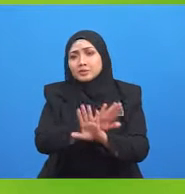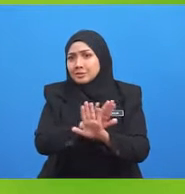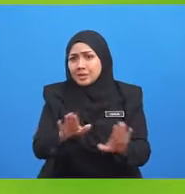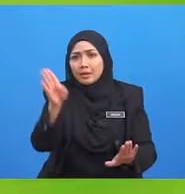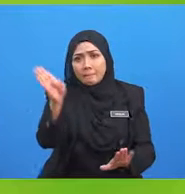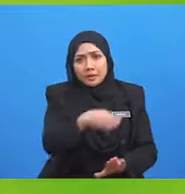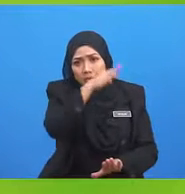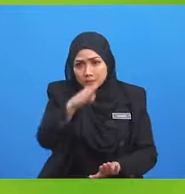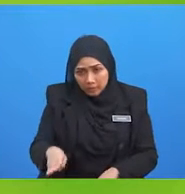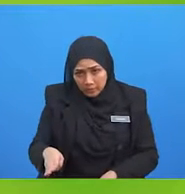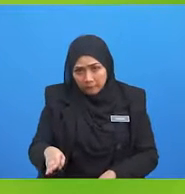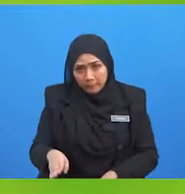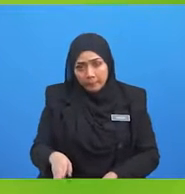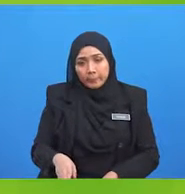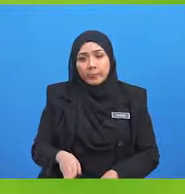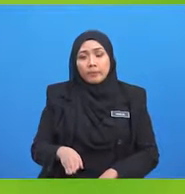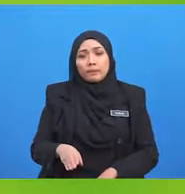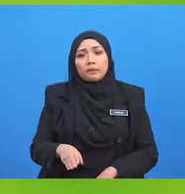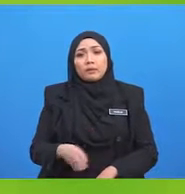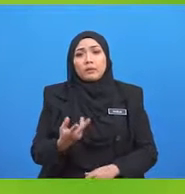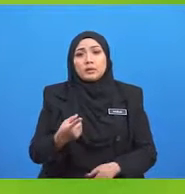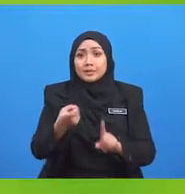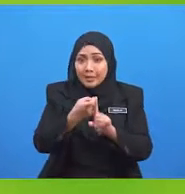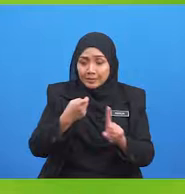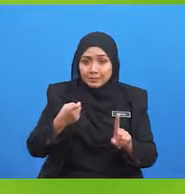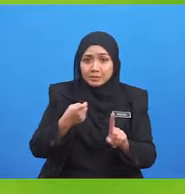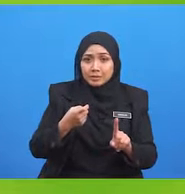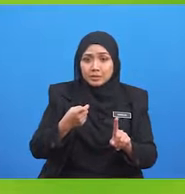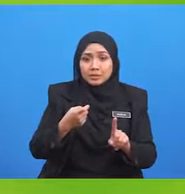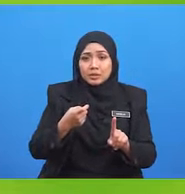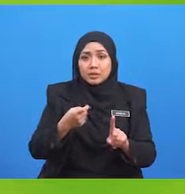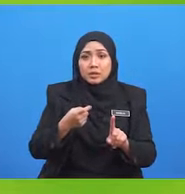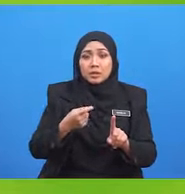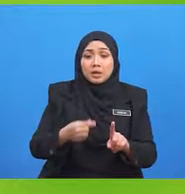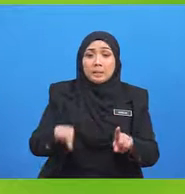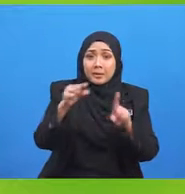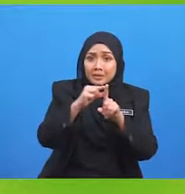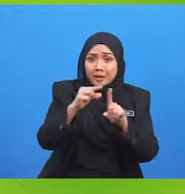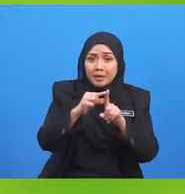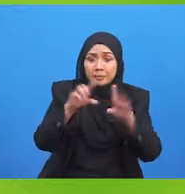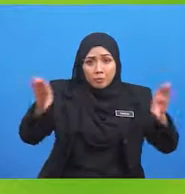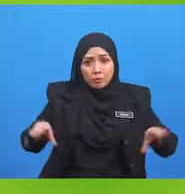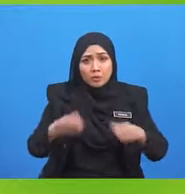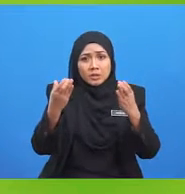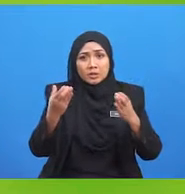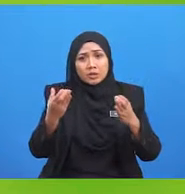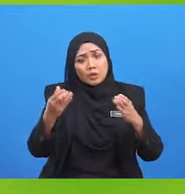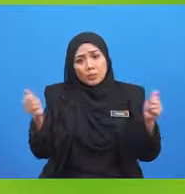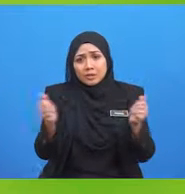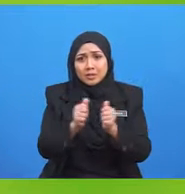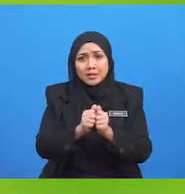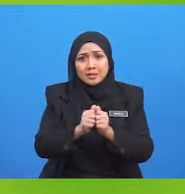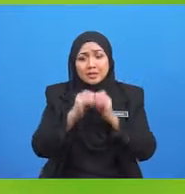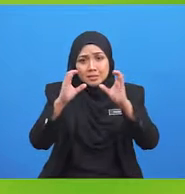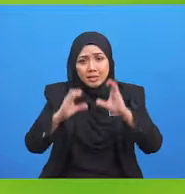agar ianya tidak terbatal, sama ada melalui perkataan, perbuatan atau tingkah